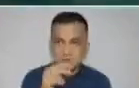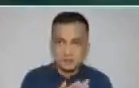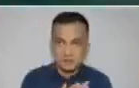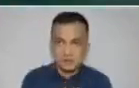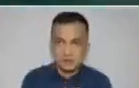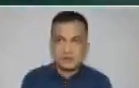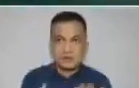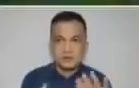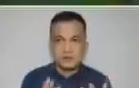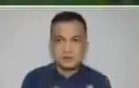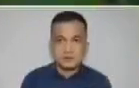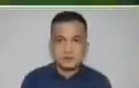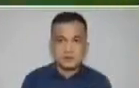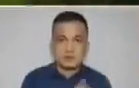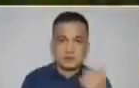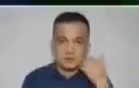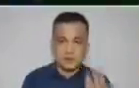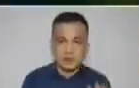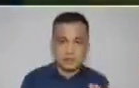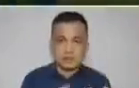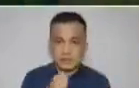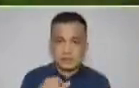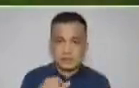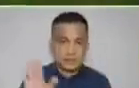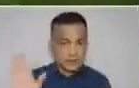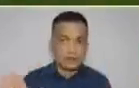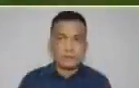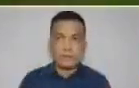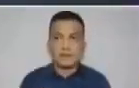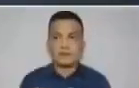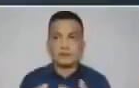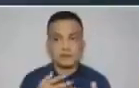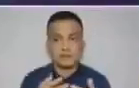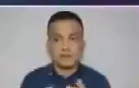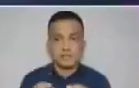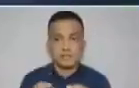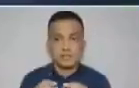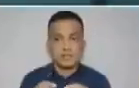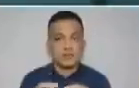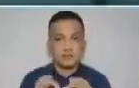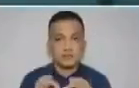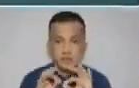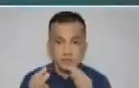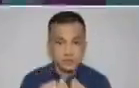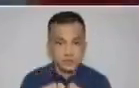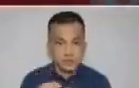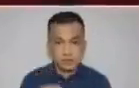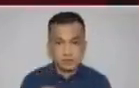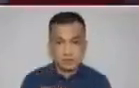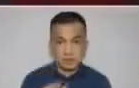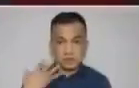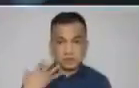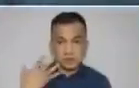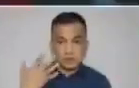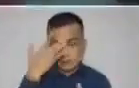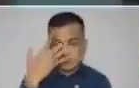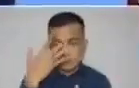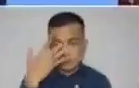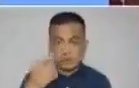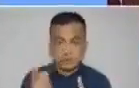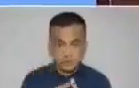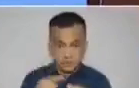Nagsanipwersa na ang mayoriya at minoriya ng Kamara para maipasa ang panukalang Bayanihan 3 o ang House Bill No. 8628. Layo